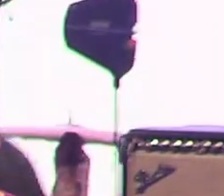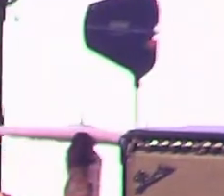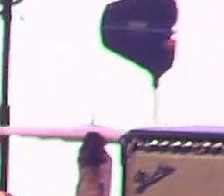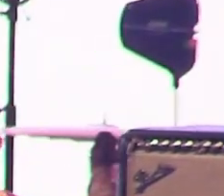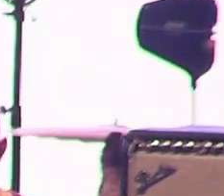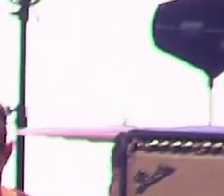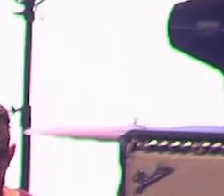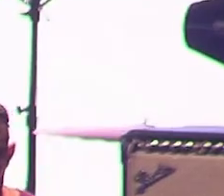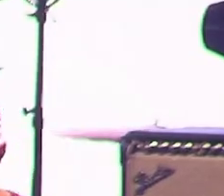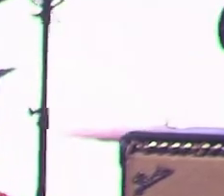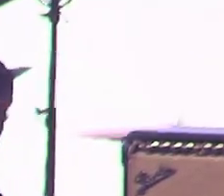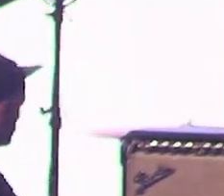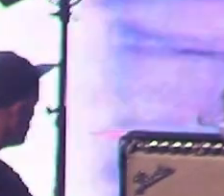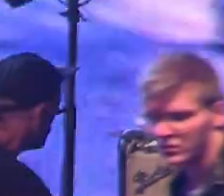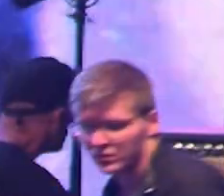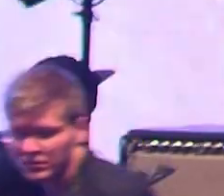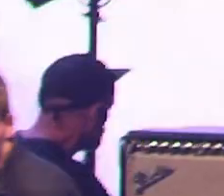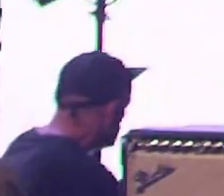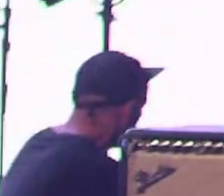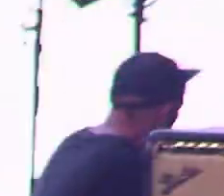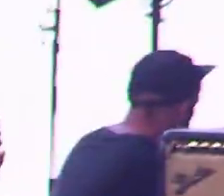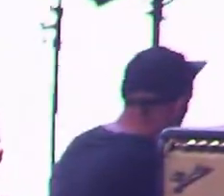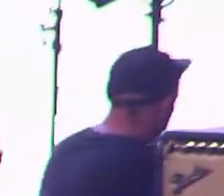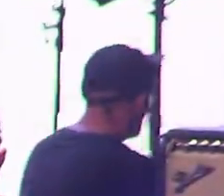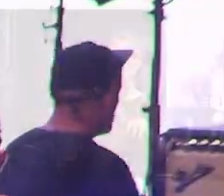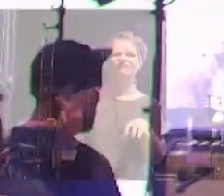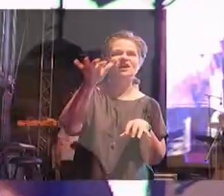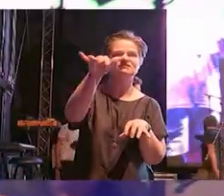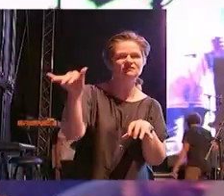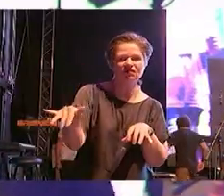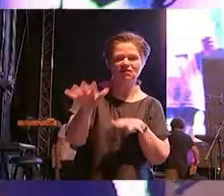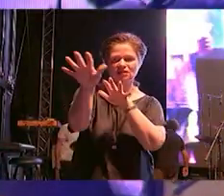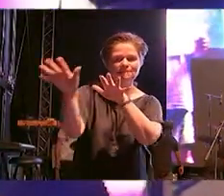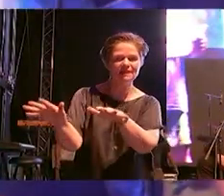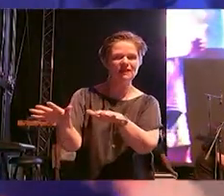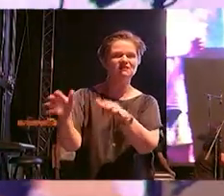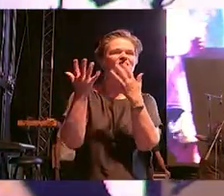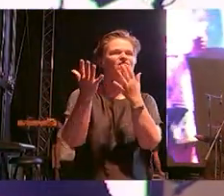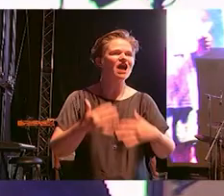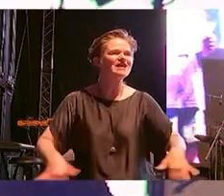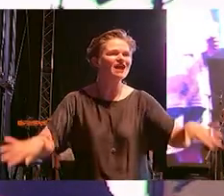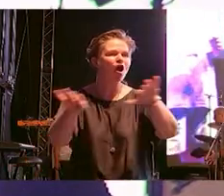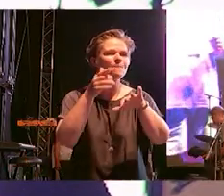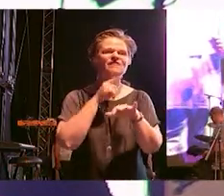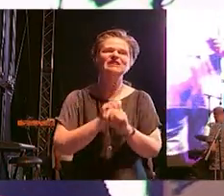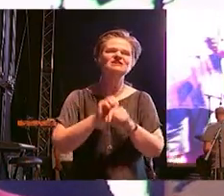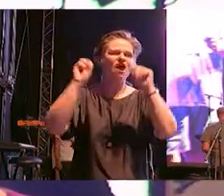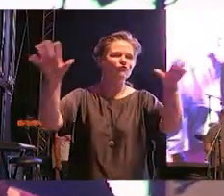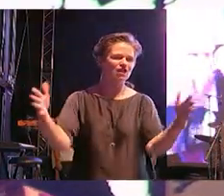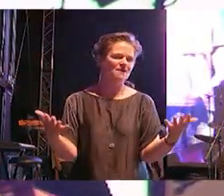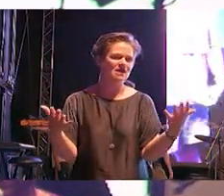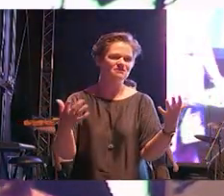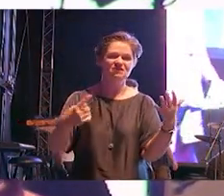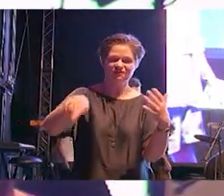ausbeuterischen Kräften überlassen? Denn wir sind die, die geblieben sind, weil wir die wenigen erkämpften Freiräume nicht aufgeben wollen. Wir sind die,